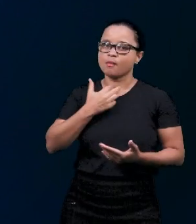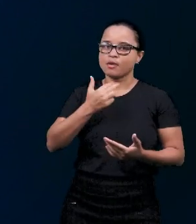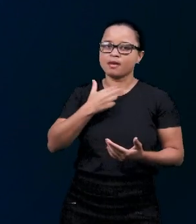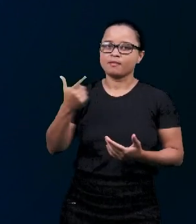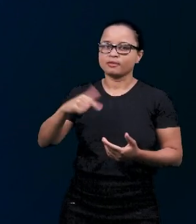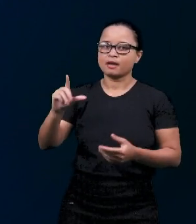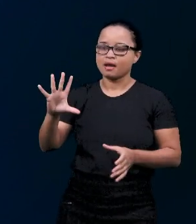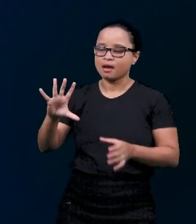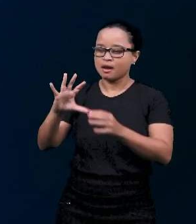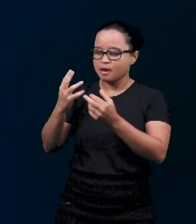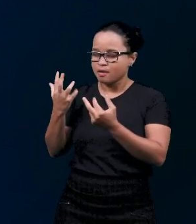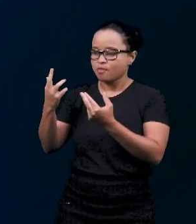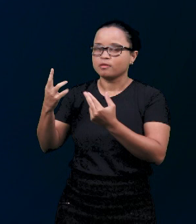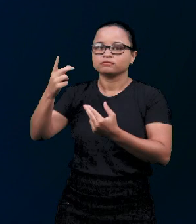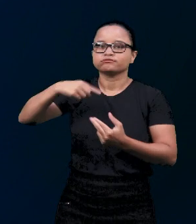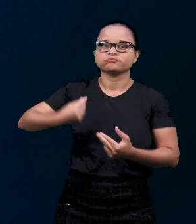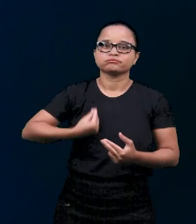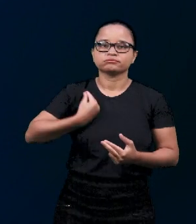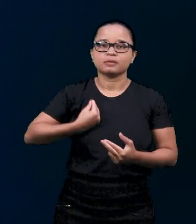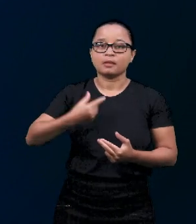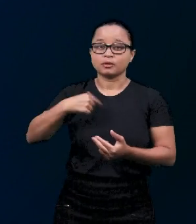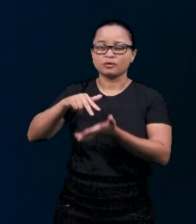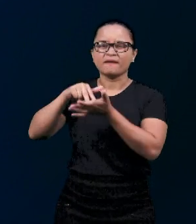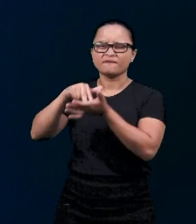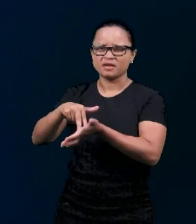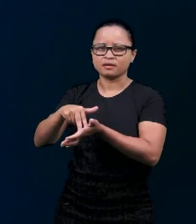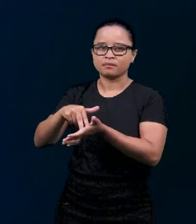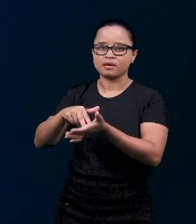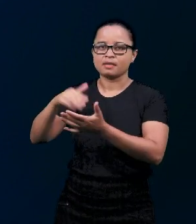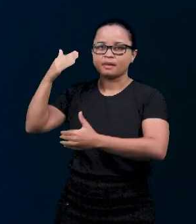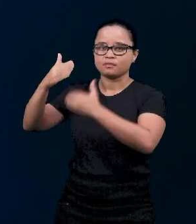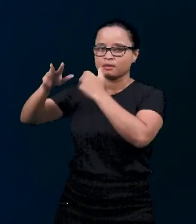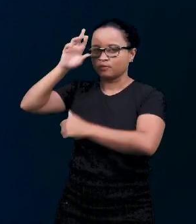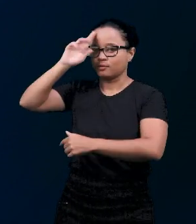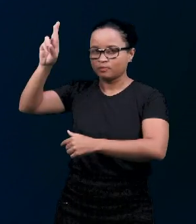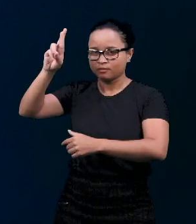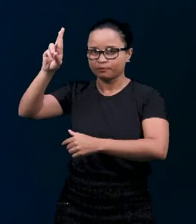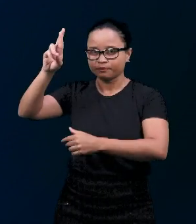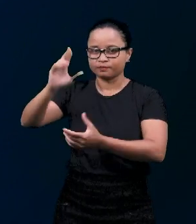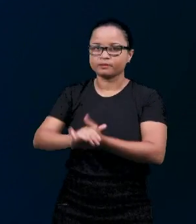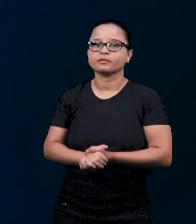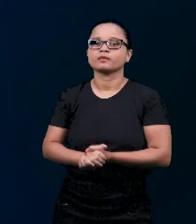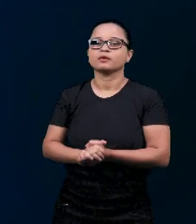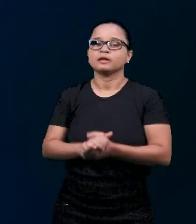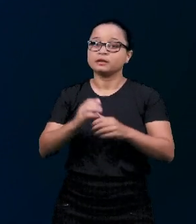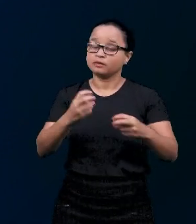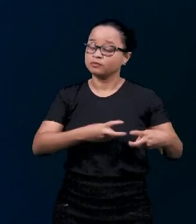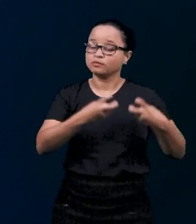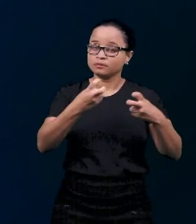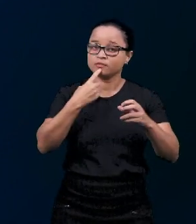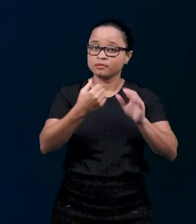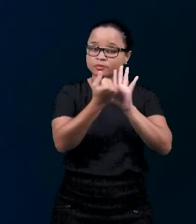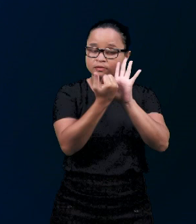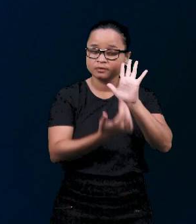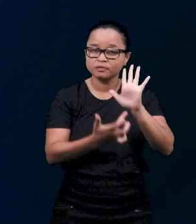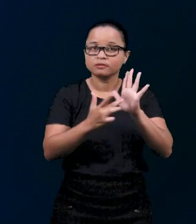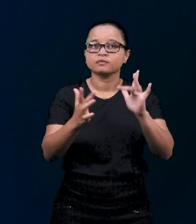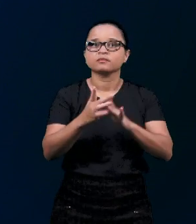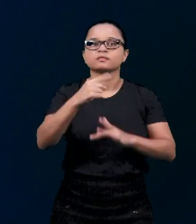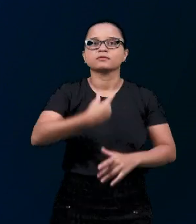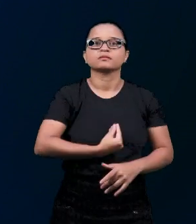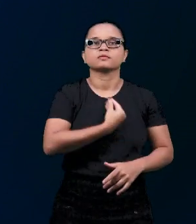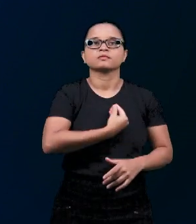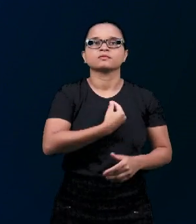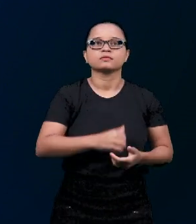Seigneur et affermis, principalement, prions par le sang de Jésus dans nos vies. La lettre A, la question numéro